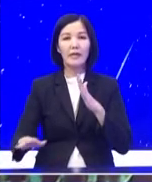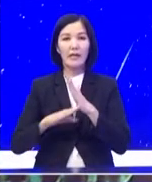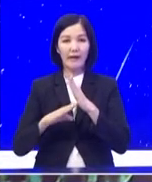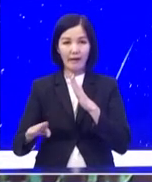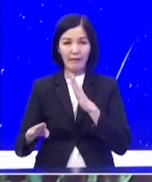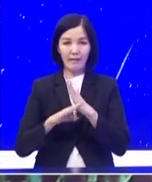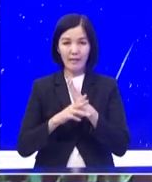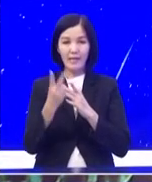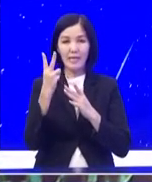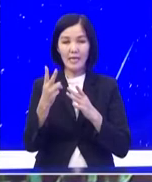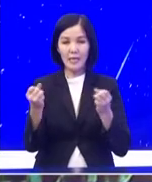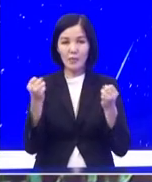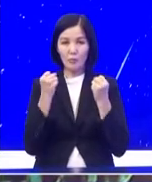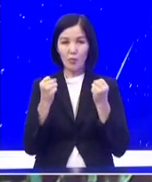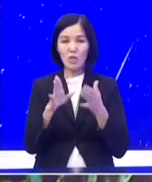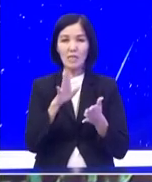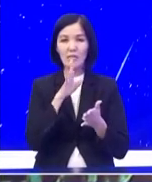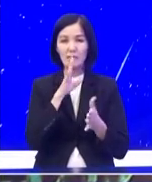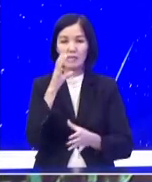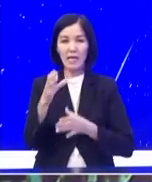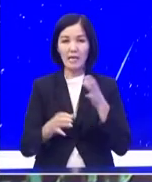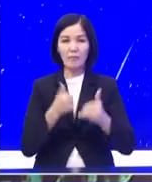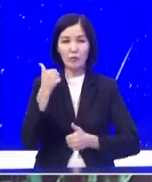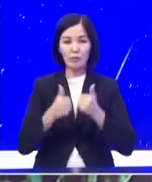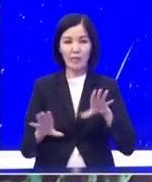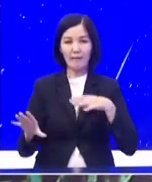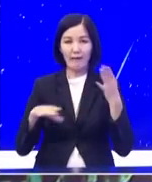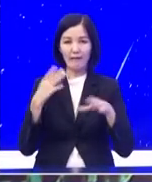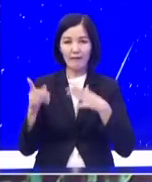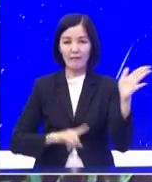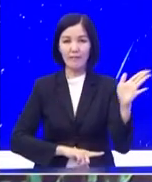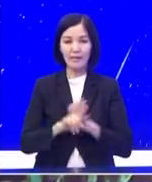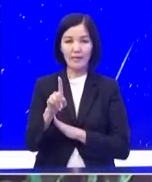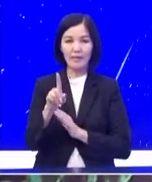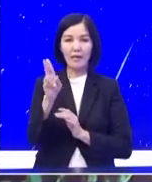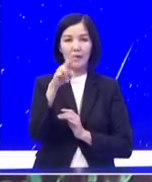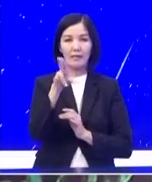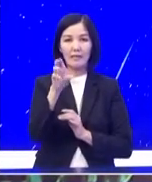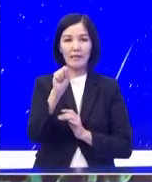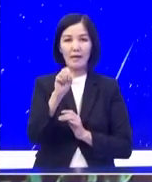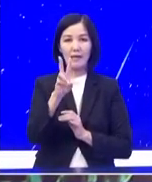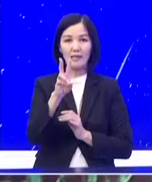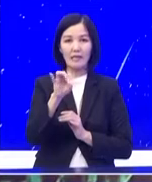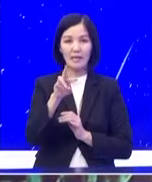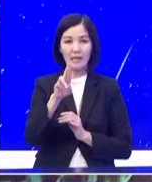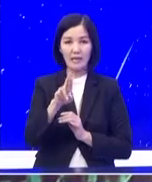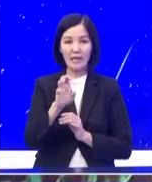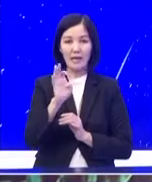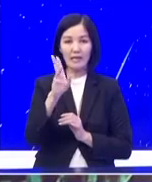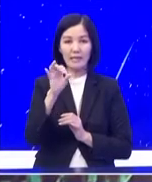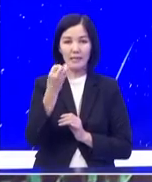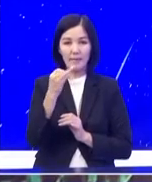Шинкио Кушинкай каратэдан қос тұлымдымыз кезекті әлем чемпионатына дайындықты бастады. Олар Даниэля Ақтаева мен Асемая